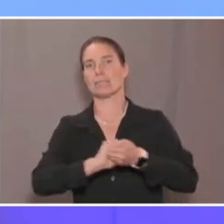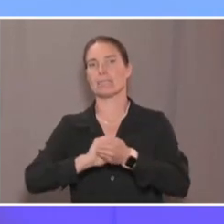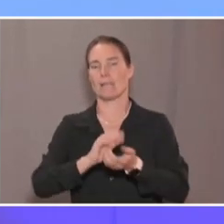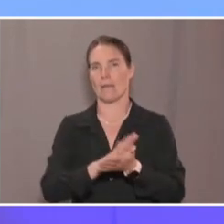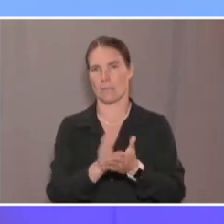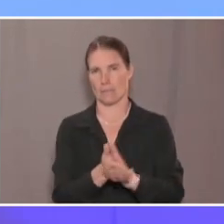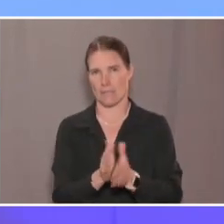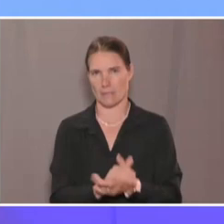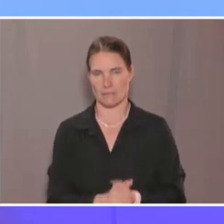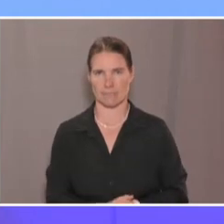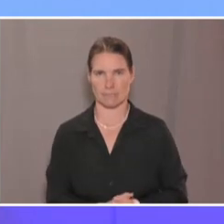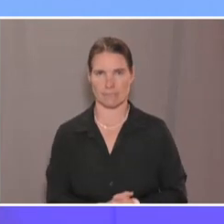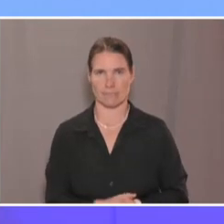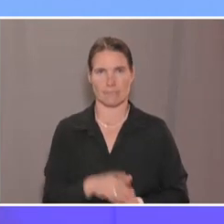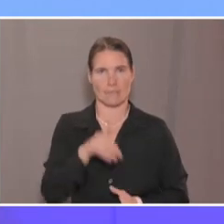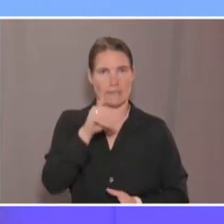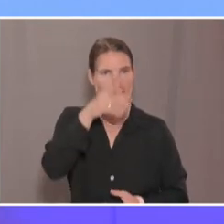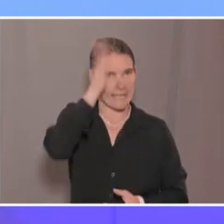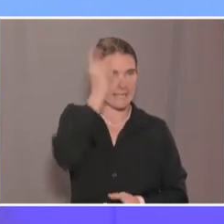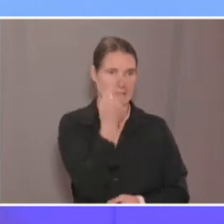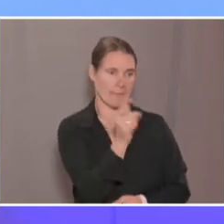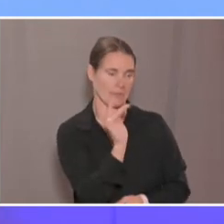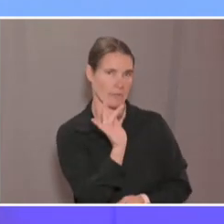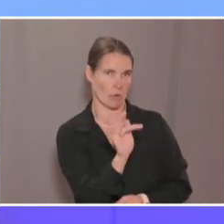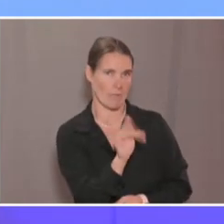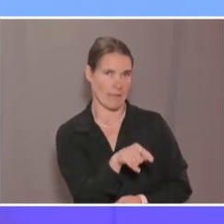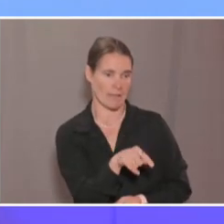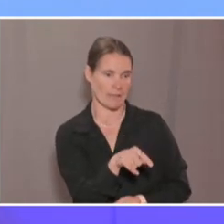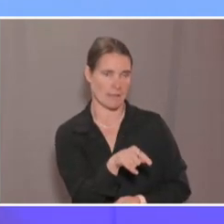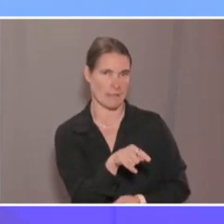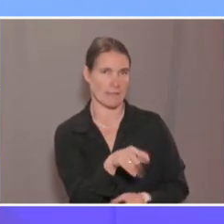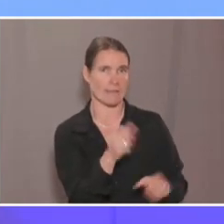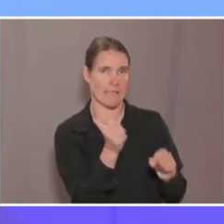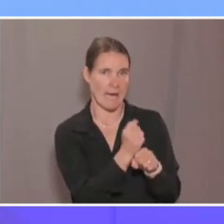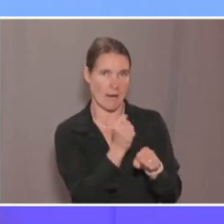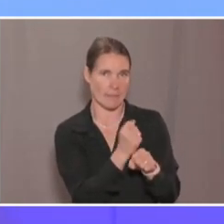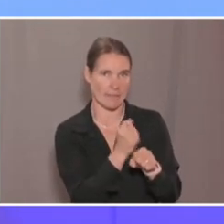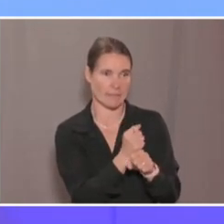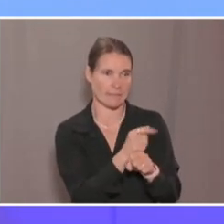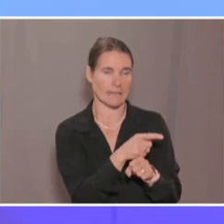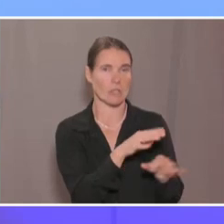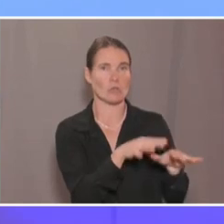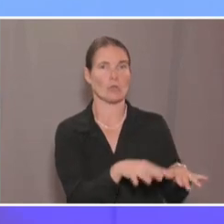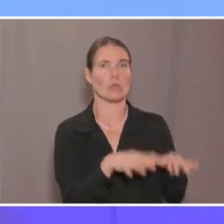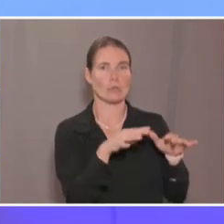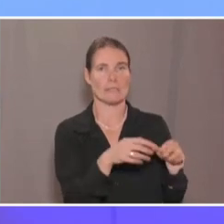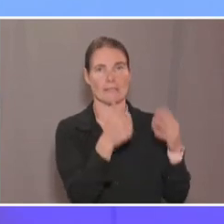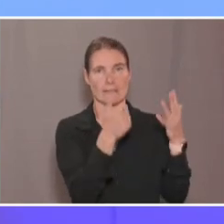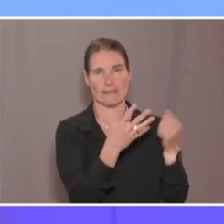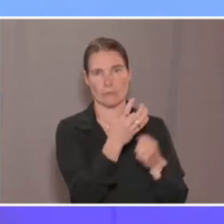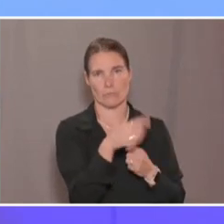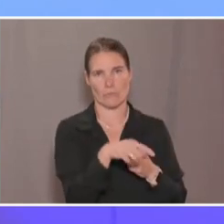Nun aber traf es Renkan selbst. Nach seiner Arbeit im Oberpräsidium, seit